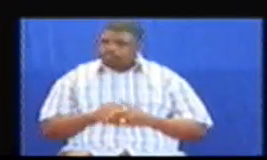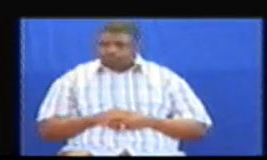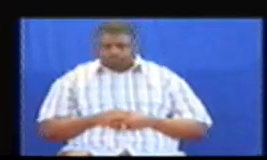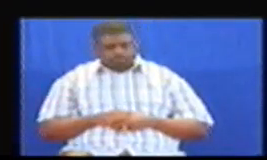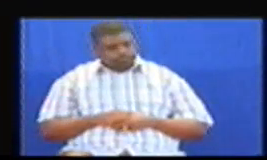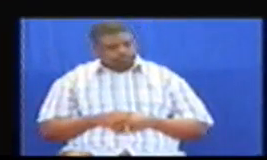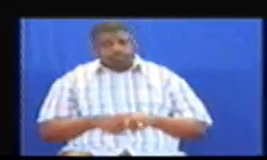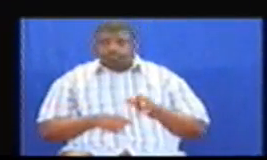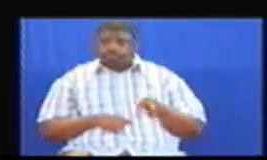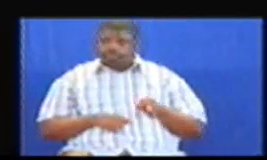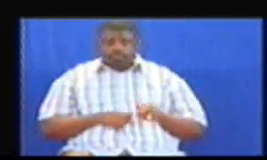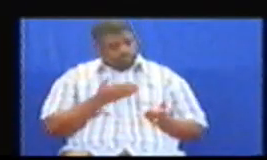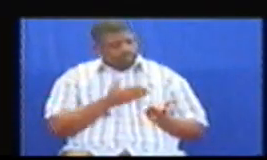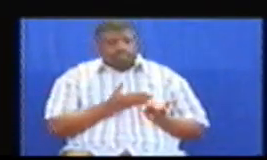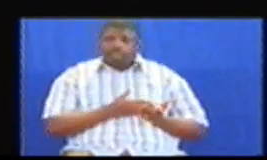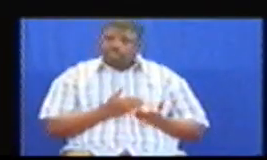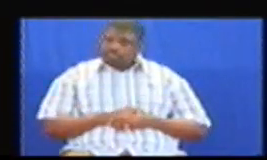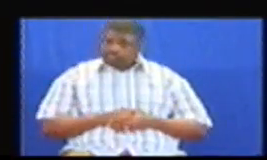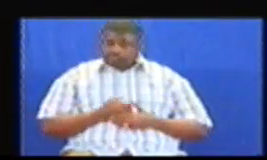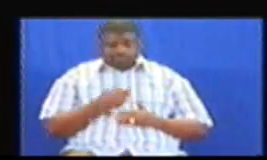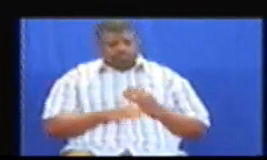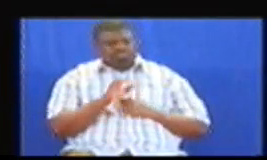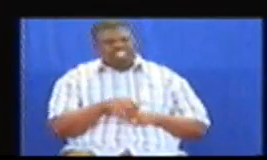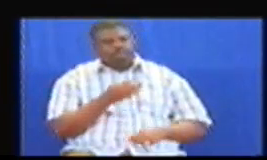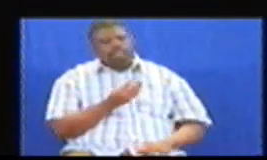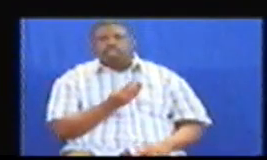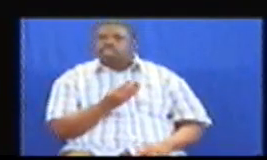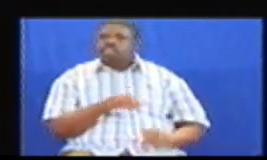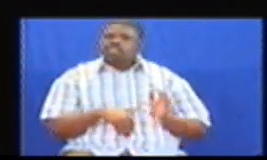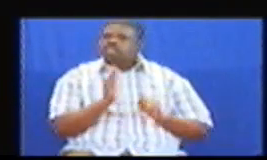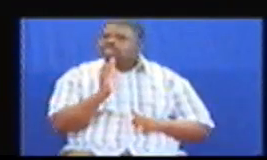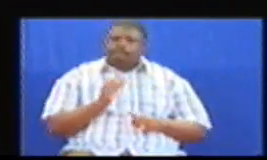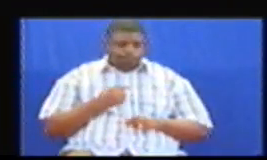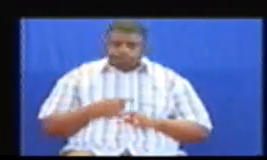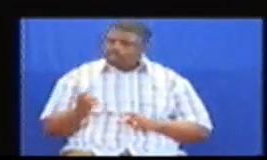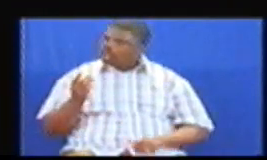Hilo nawathibitisheni kwa sababu ikiwa ndani ya miaka 4 tumeweza kuenda paka zaidi ya 300